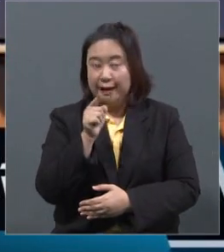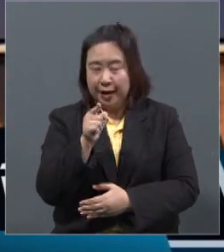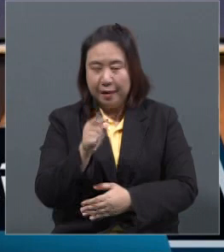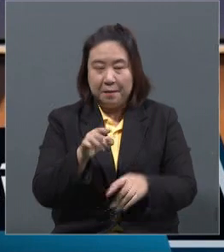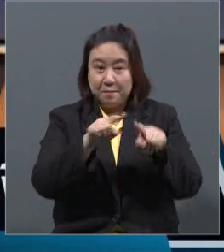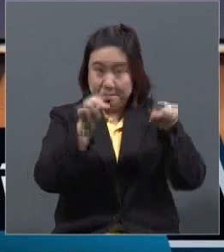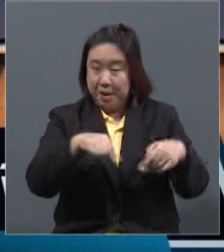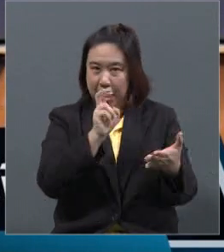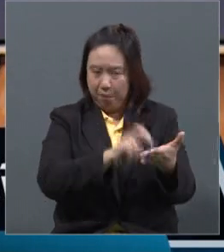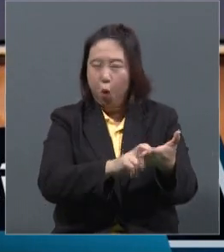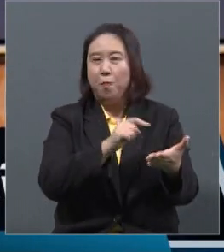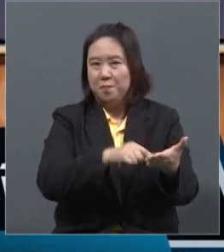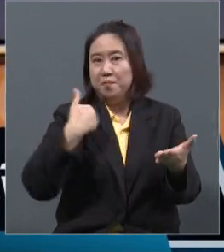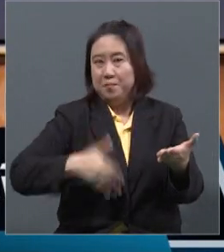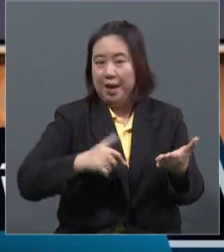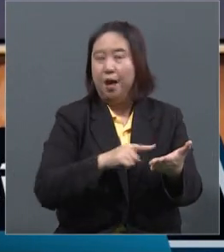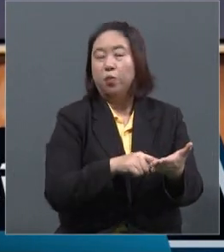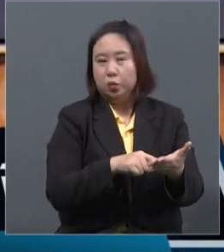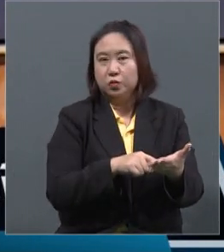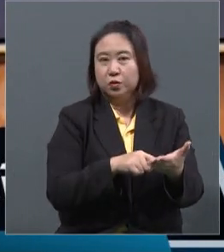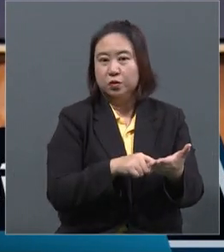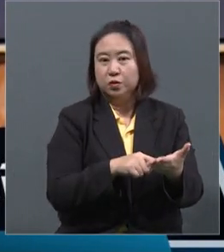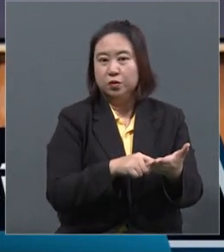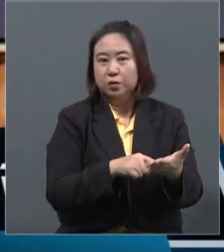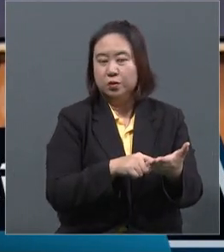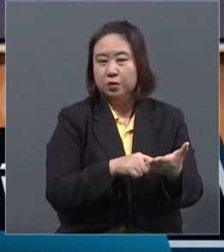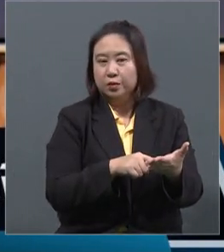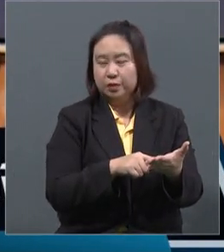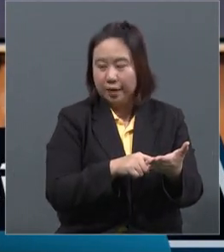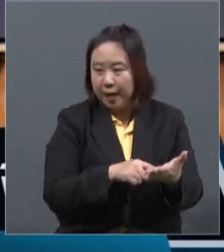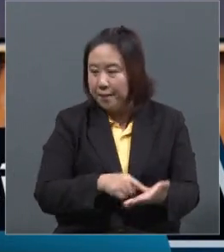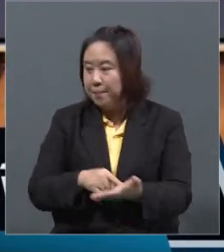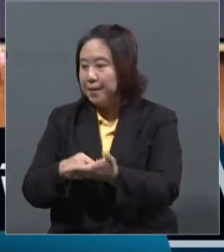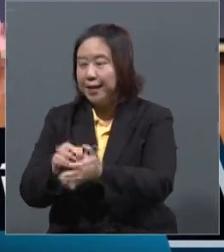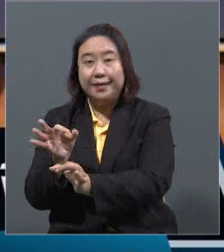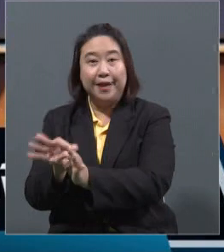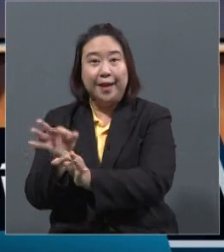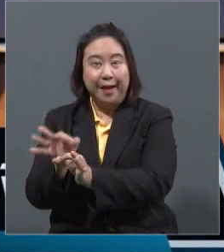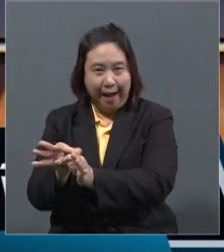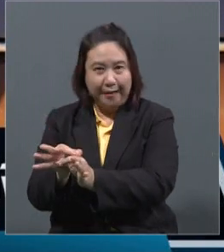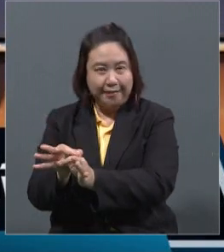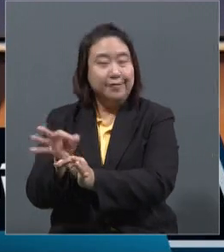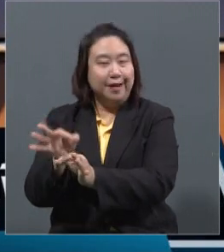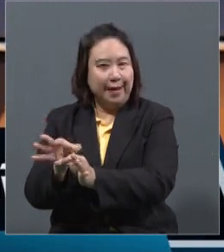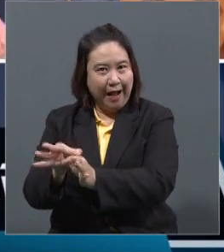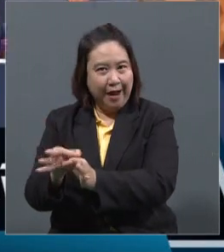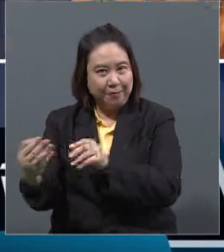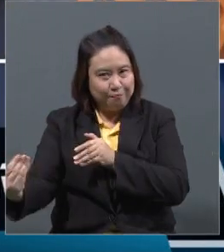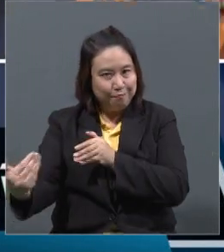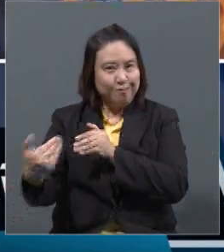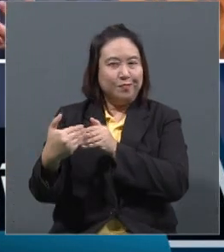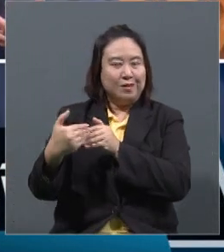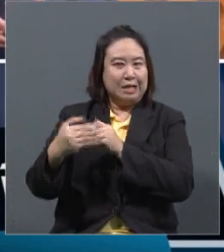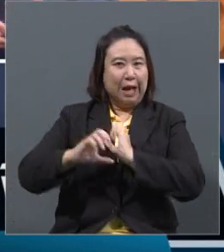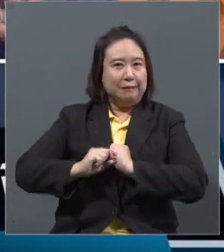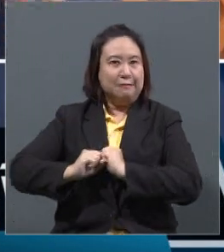มีใบเซอร์ติฟิเคตต่ำที่สุดทางด้านเครดิตริสก์ธนาคารครับธนาคารจะวิ่งเข้าสู่คนคนนี้จะมาแย่